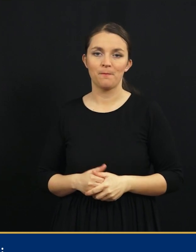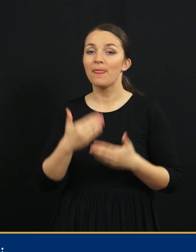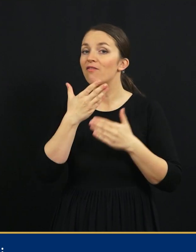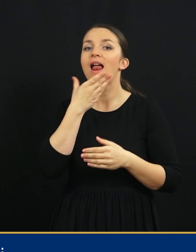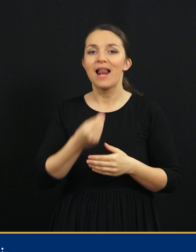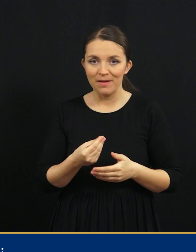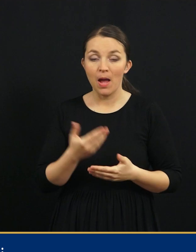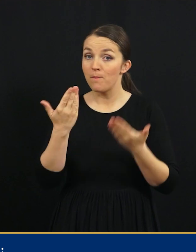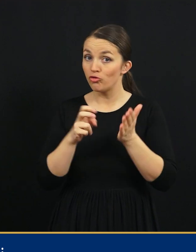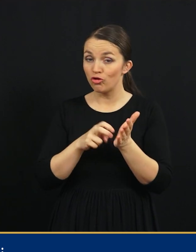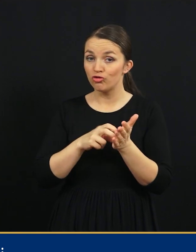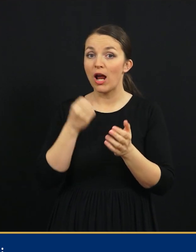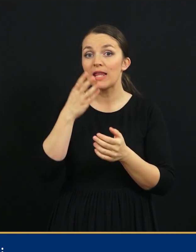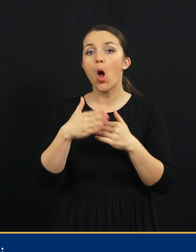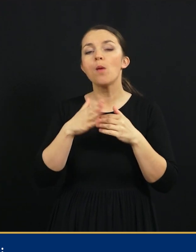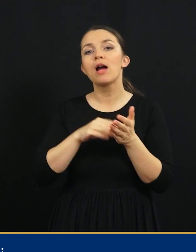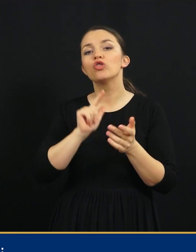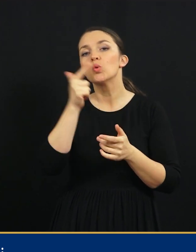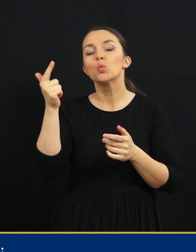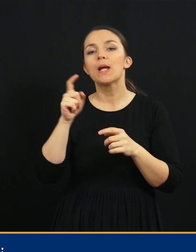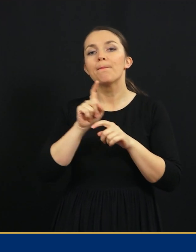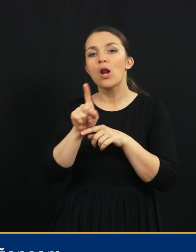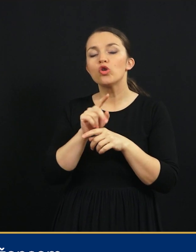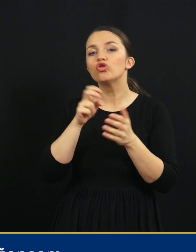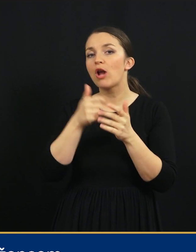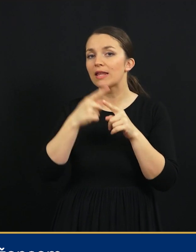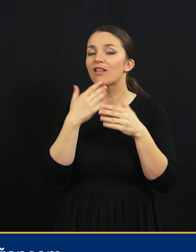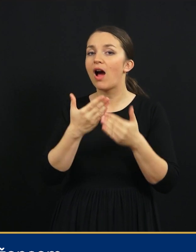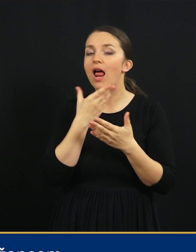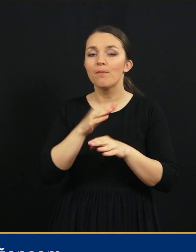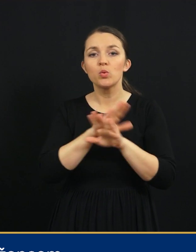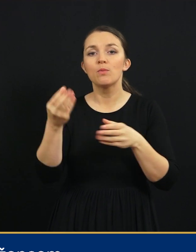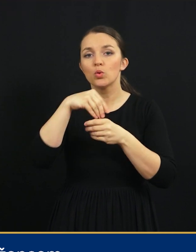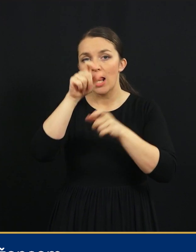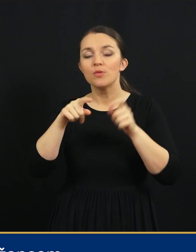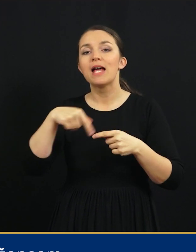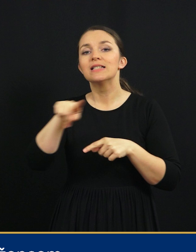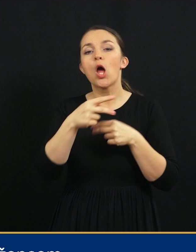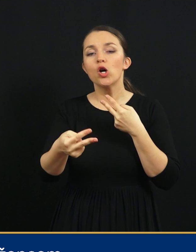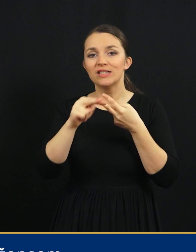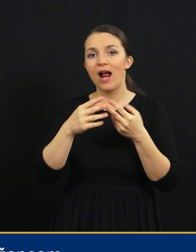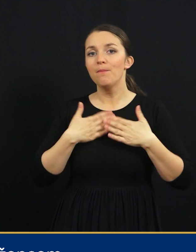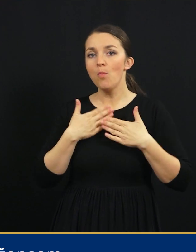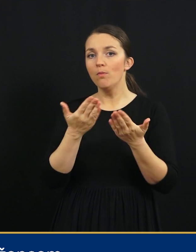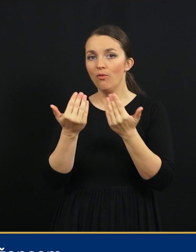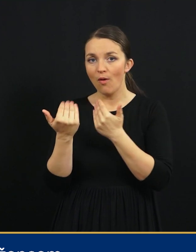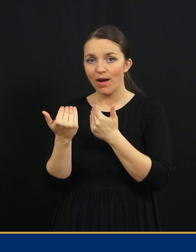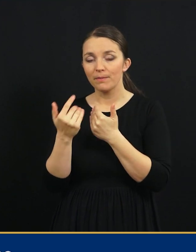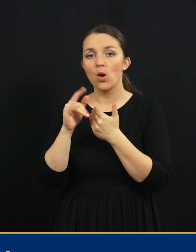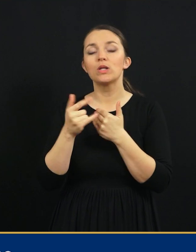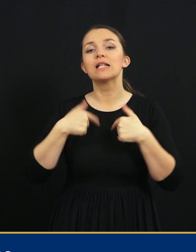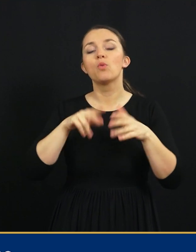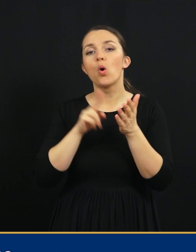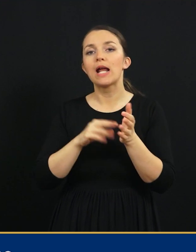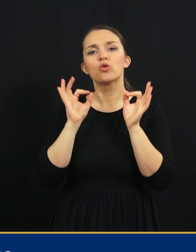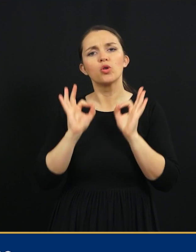Hvala lepa. Morda še kdaj v kakšni drugi priložnosti. Še enkrat hvala lepa vsem udeležencem, da ste se odzvali mojemu povabilu, da smo